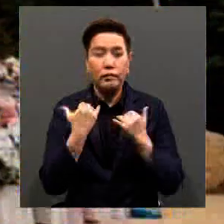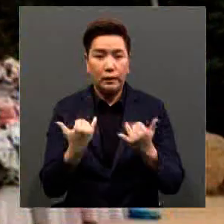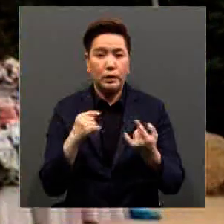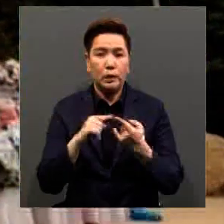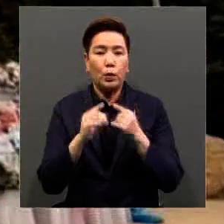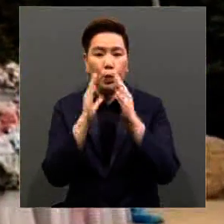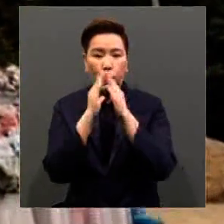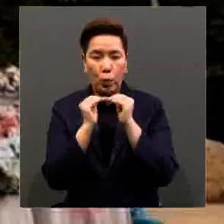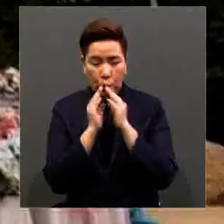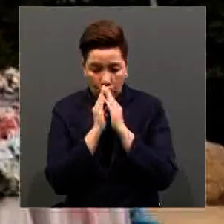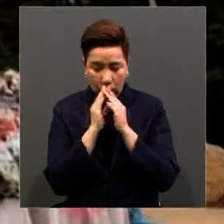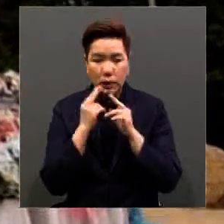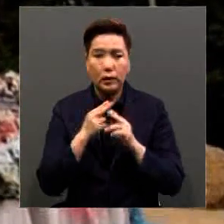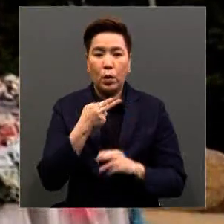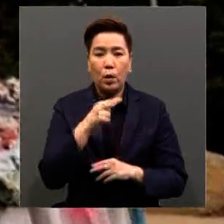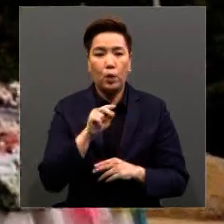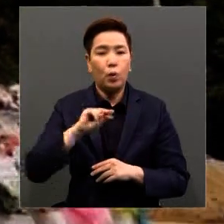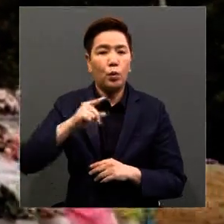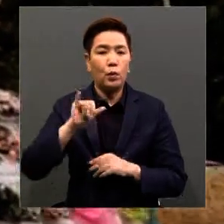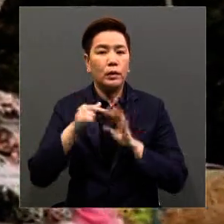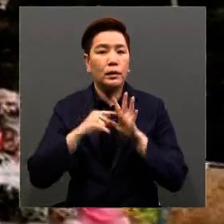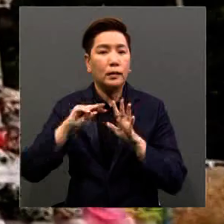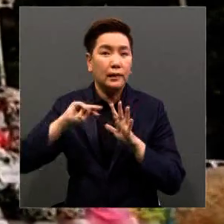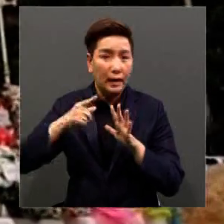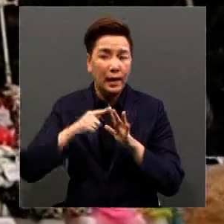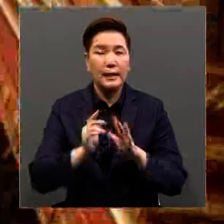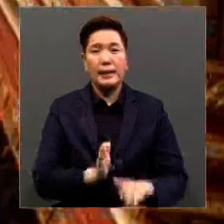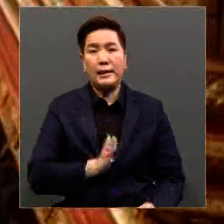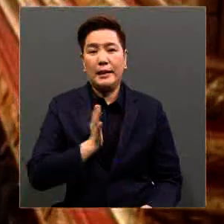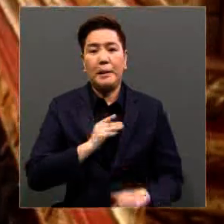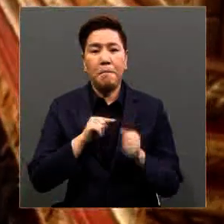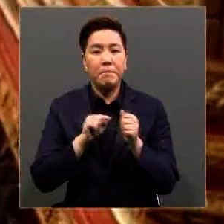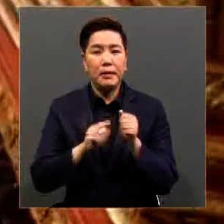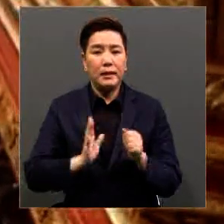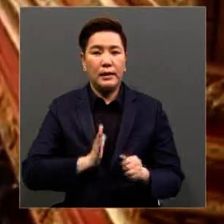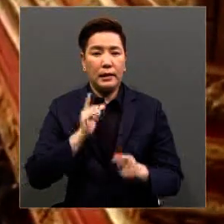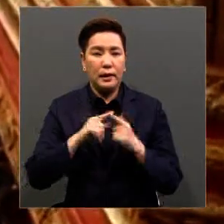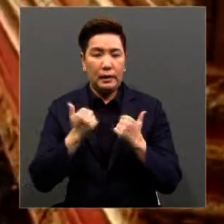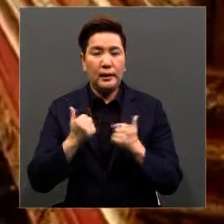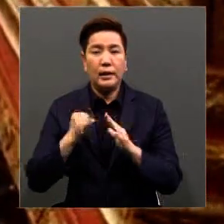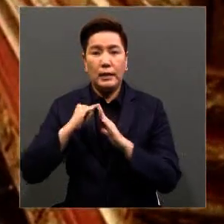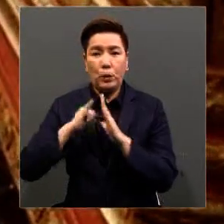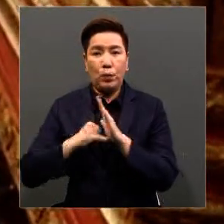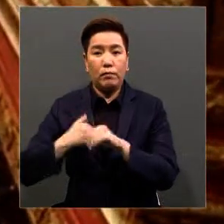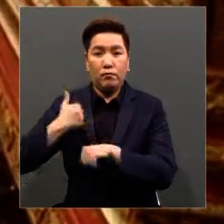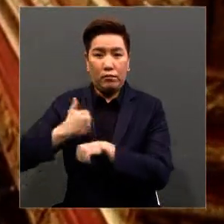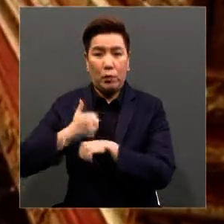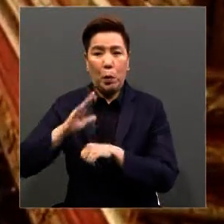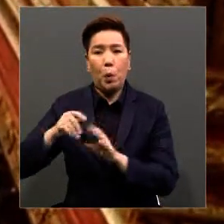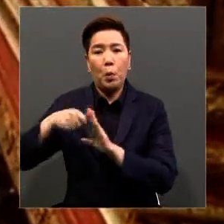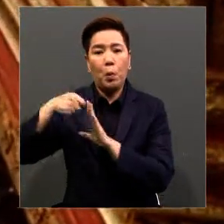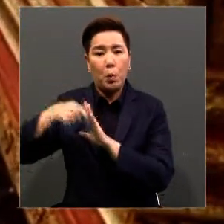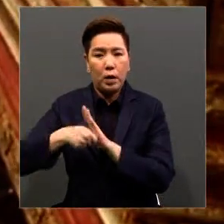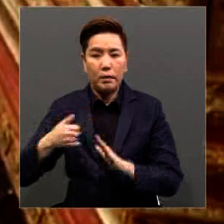โดยที่วัดหนองยางอำเภอเฉลิมพระเกียรติจังหวัดนครราชสีมานะครับนายสยามสิริมงคลผู้ว่าราชการจังหวัด